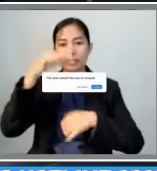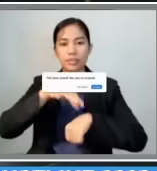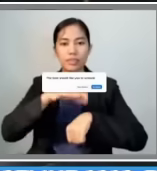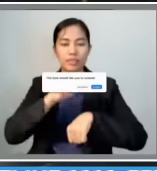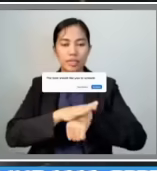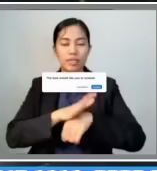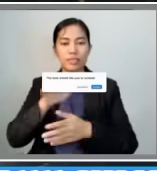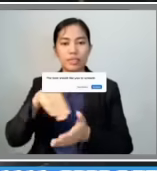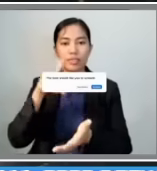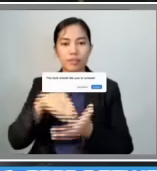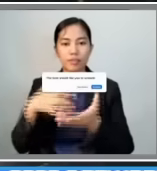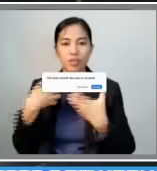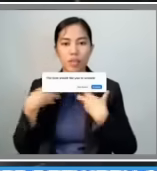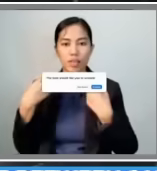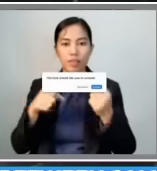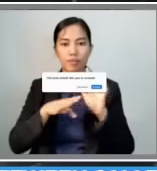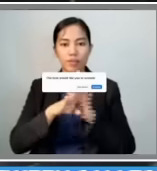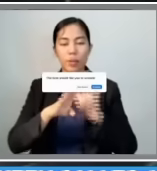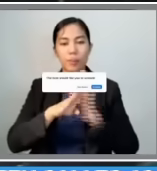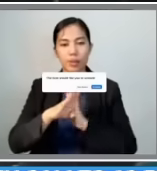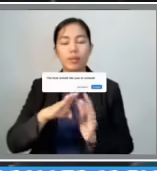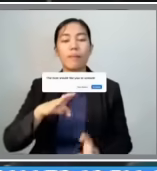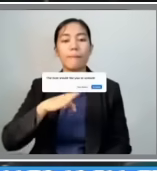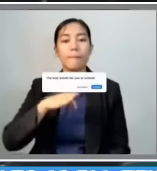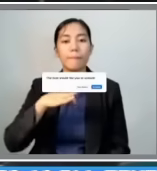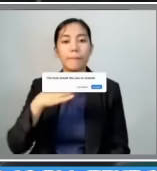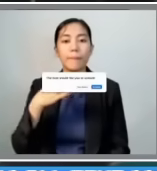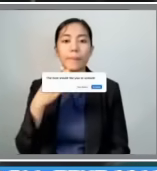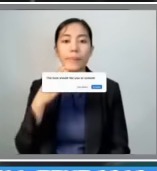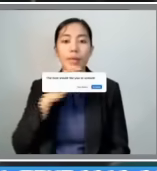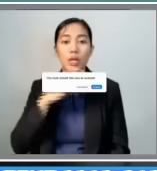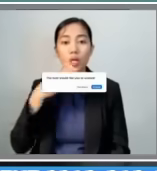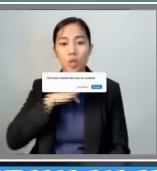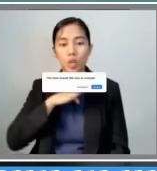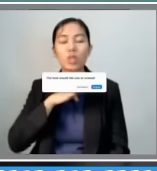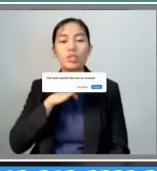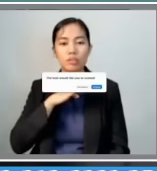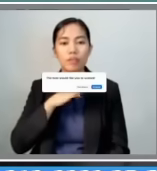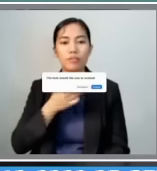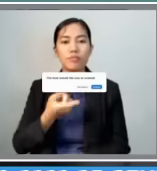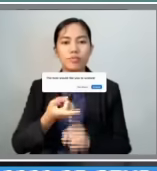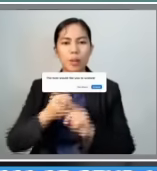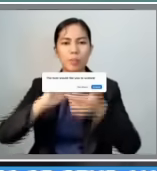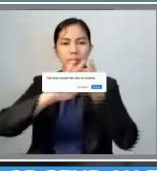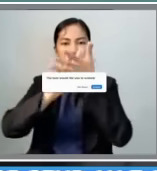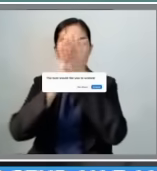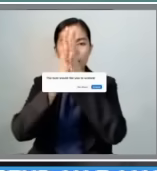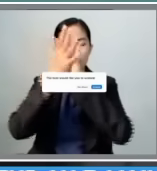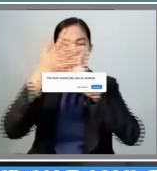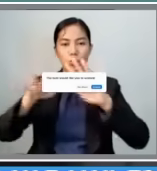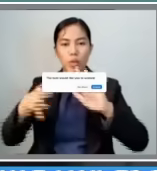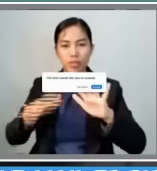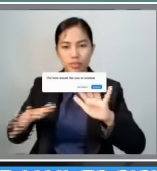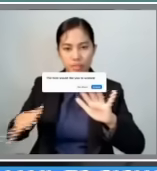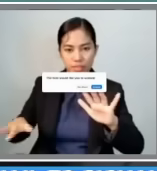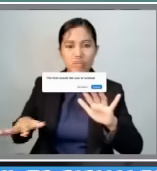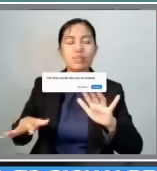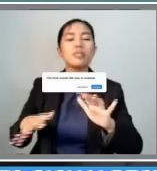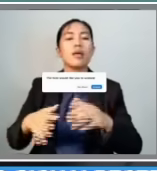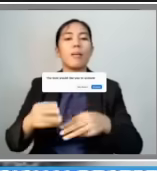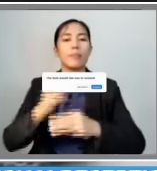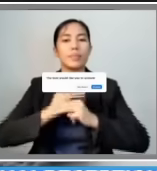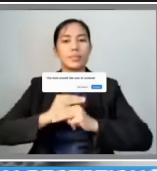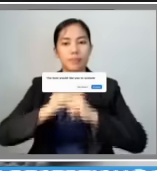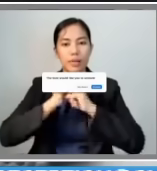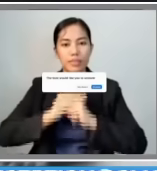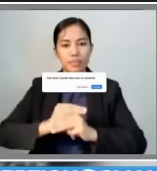ng Bicol, isa po sa mga nasawi ay mula sa Catanduanes, isa rin sa Masbate at 2 sa Sorsogon. Bumaba naman ang mga kaso ng